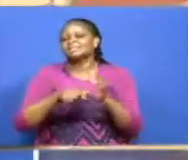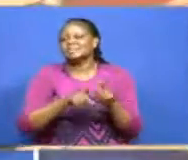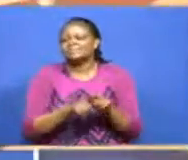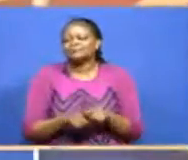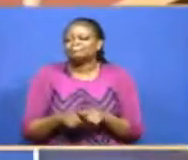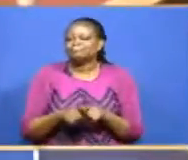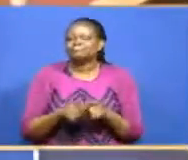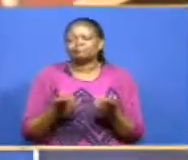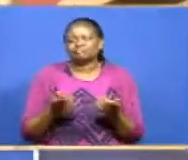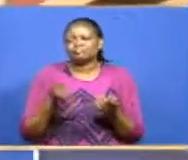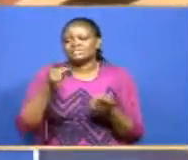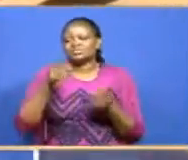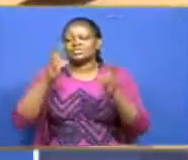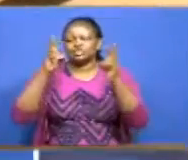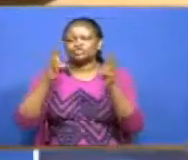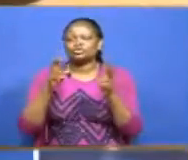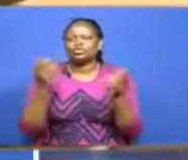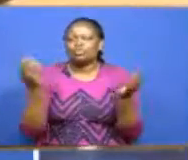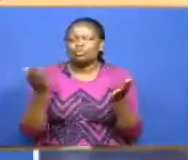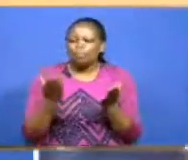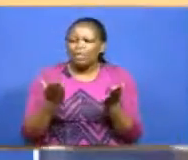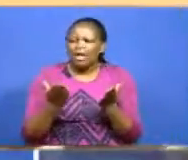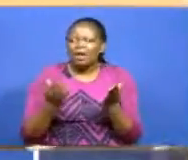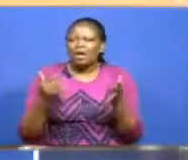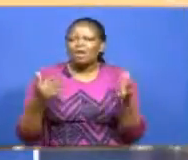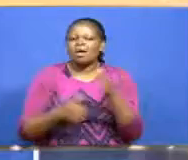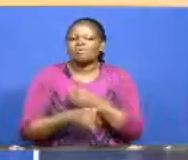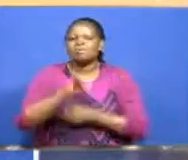likisalia katika tume ya watumishi wa idara ya